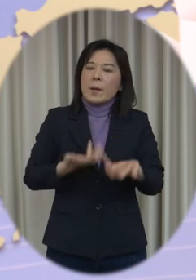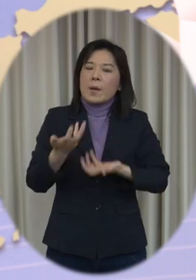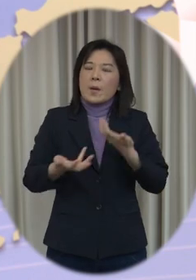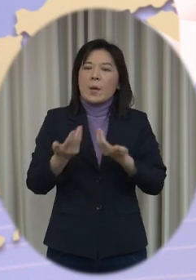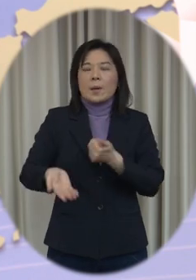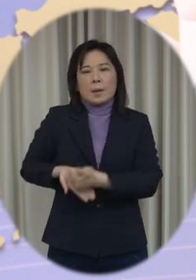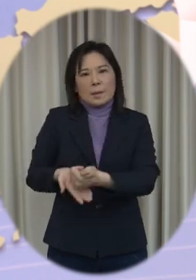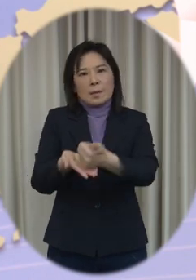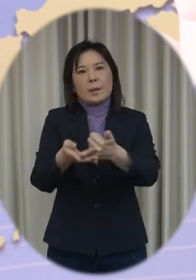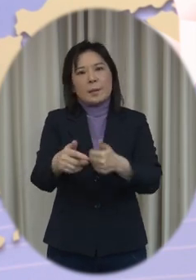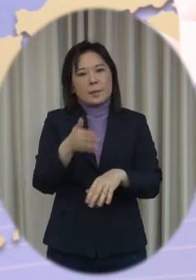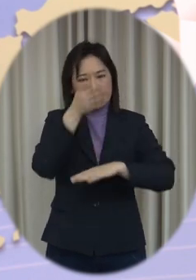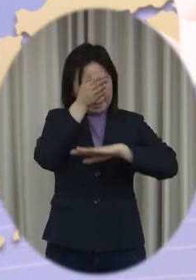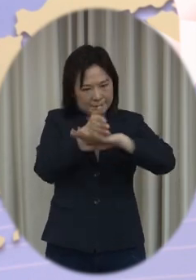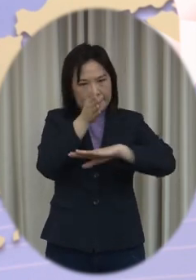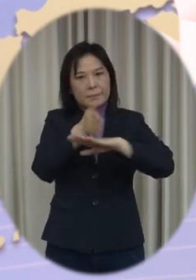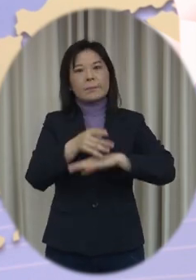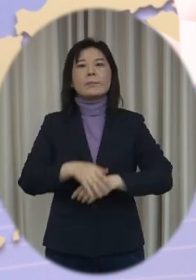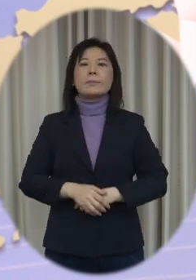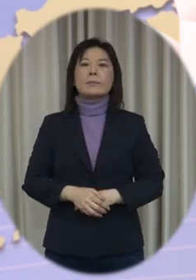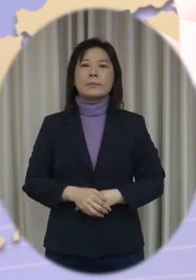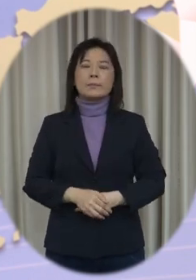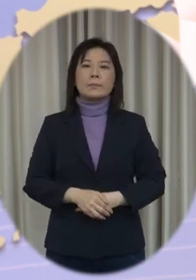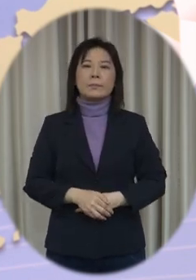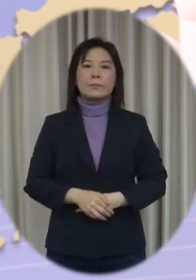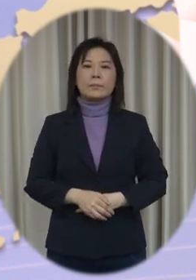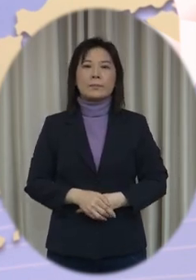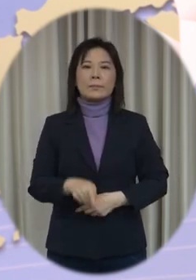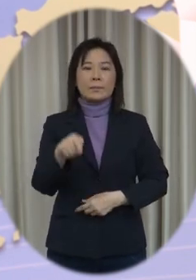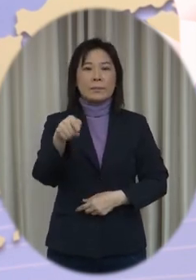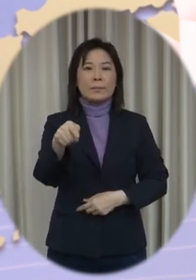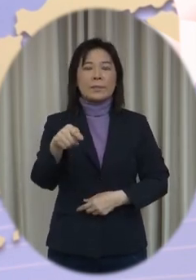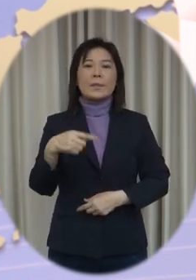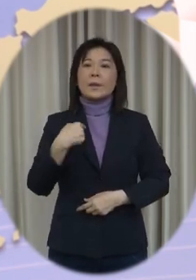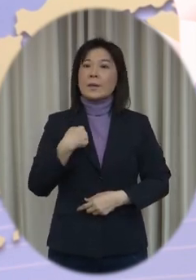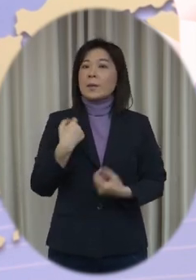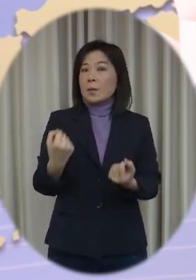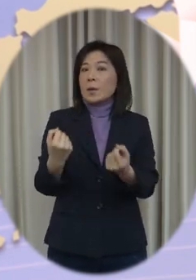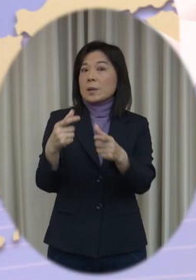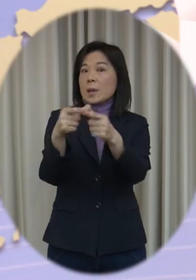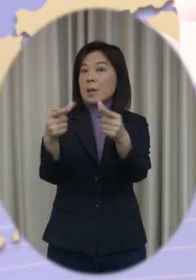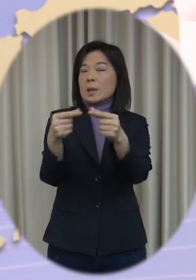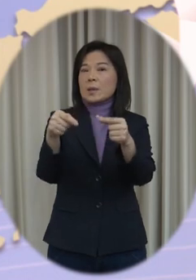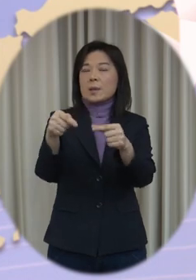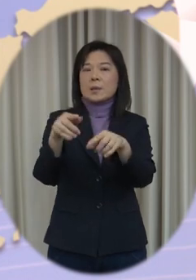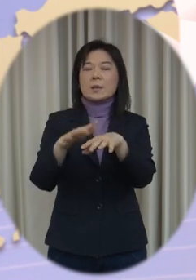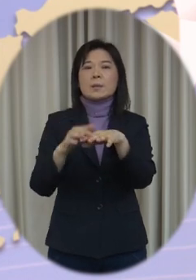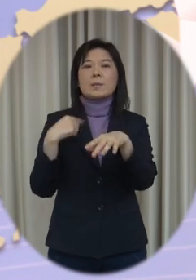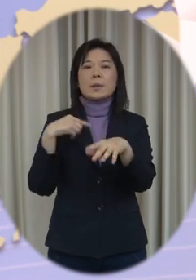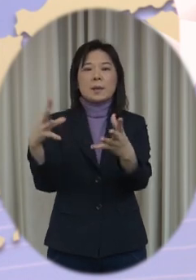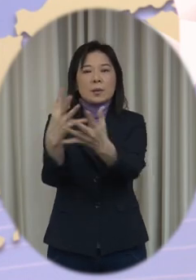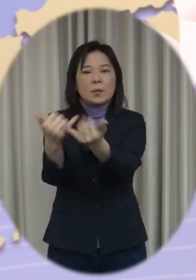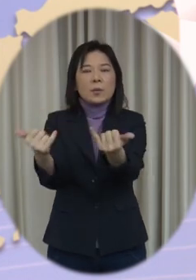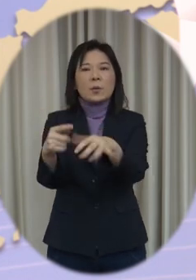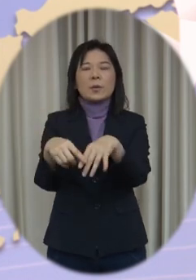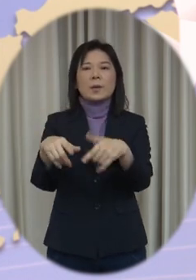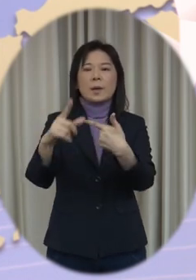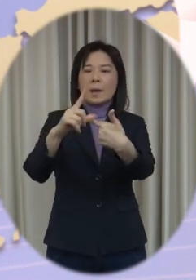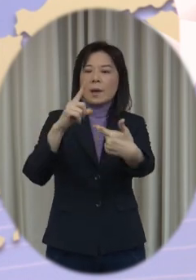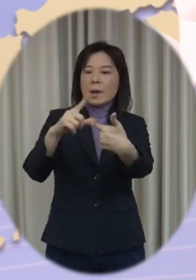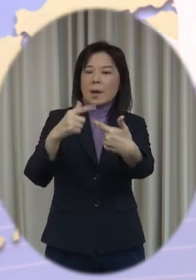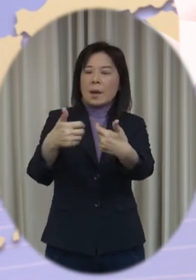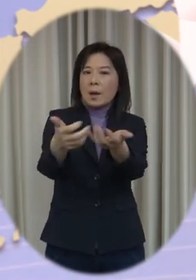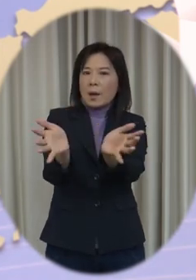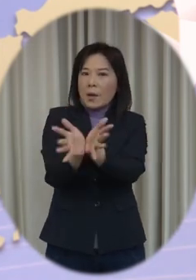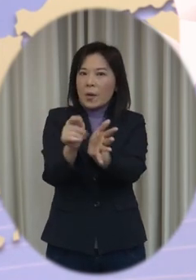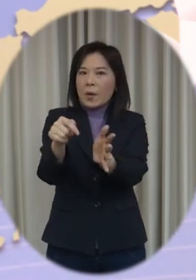励。我的高中在日本的高中同学们也通过 LINE 的群组